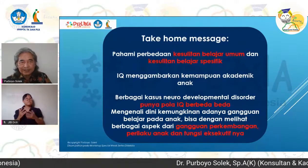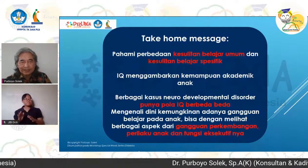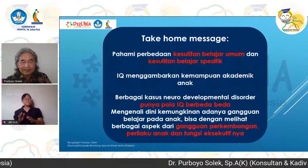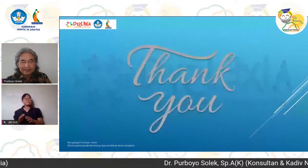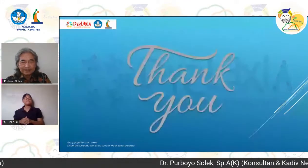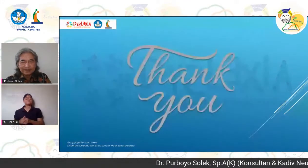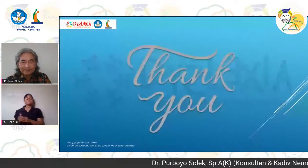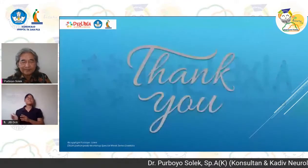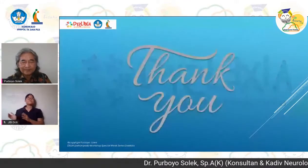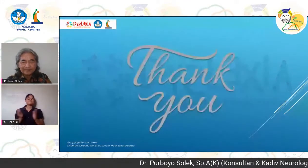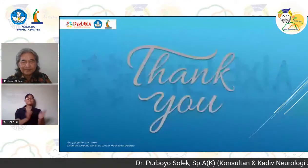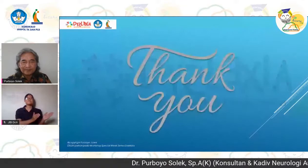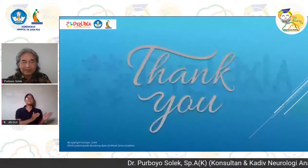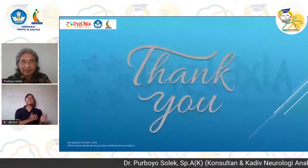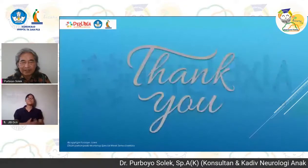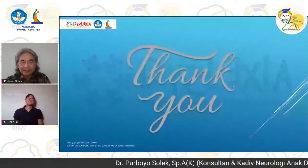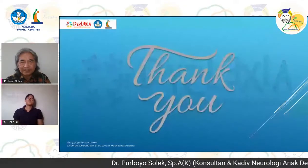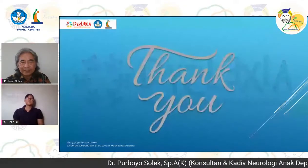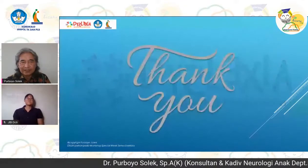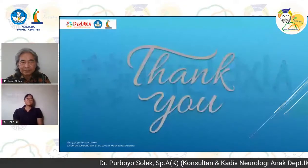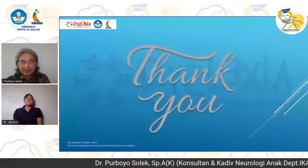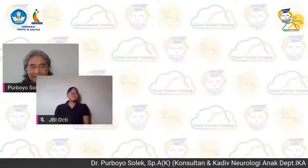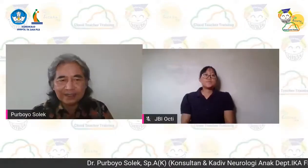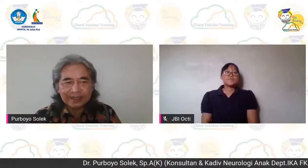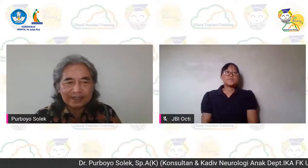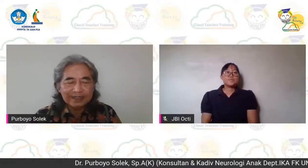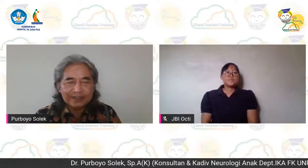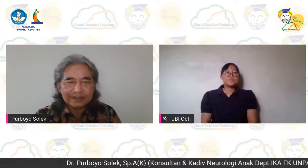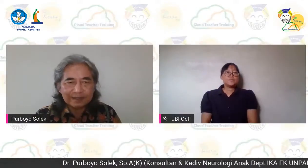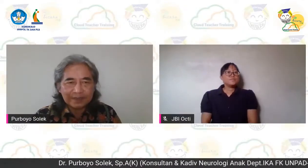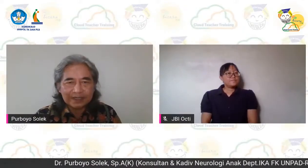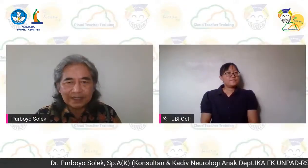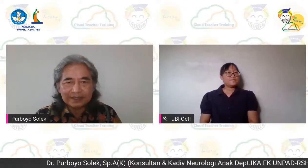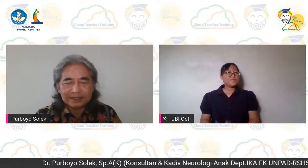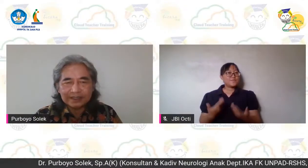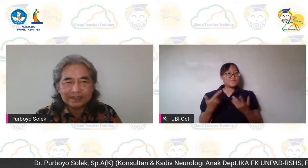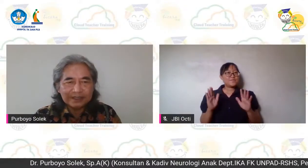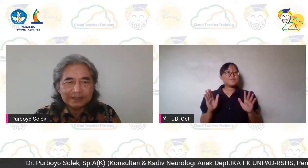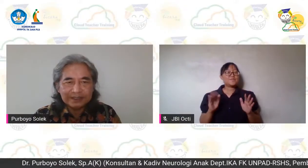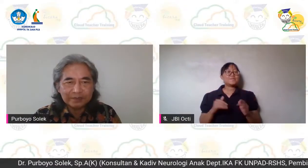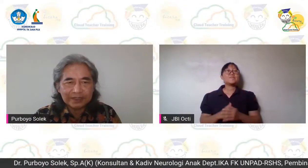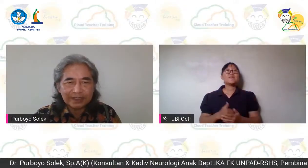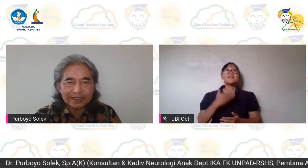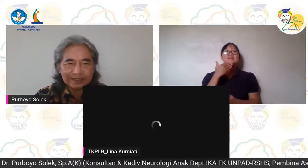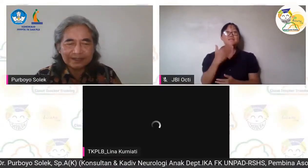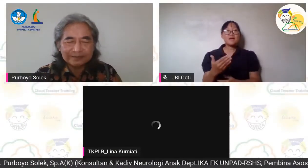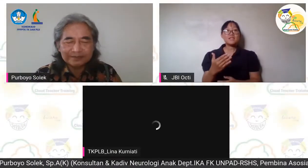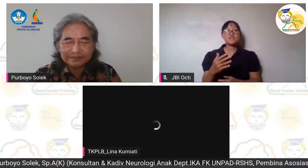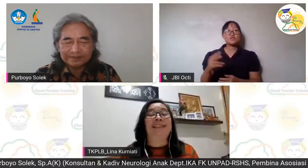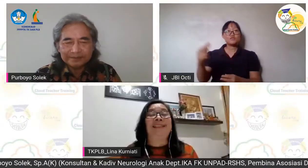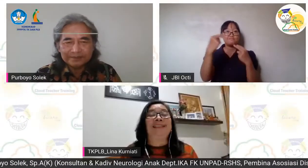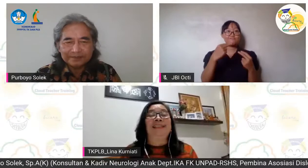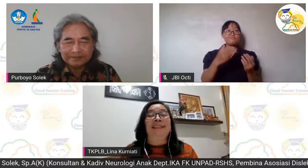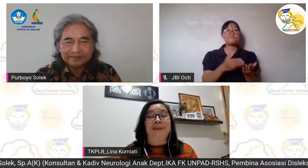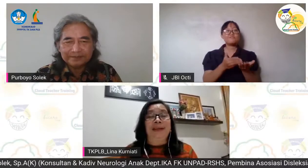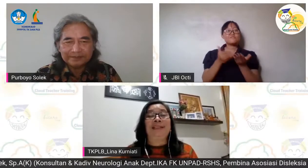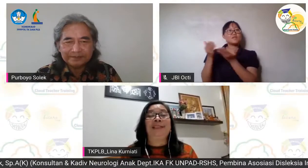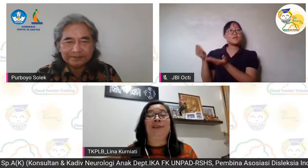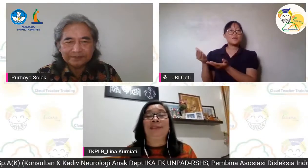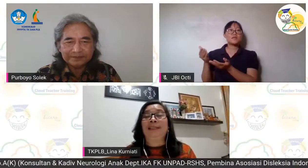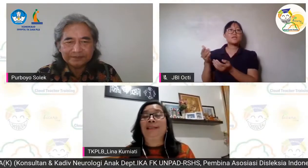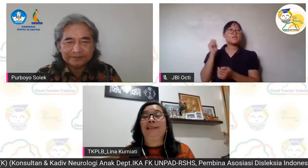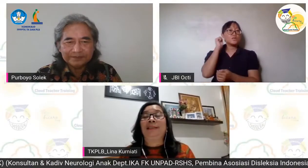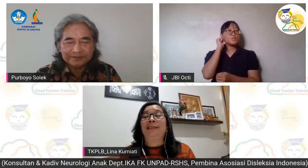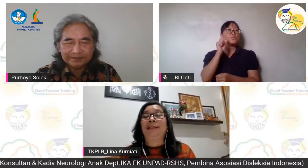Selesai kita ya. Terima kasih atas perhatiannya. Saya kembalikan ke Ibu Lina ya. Terima